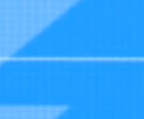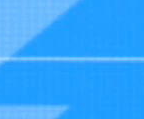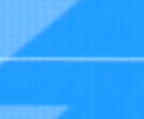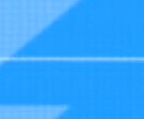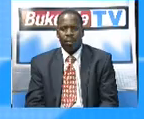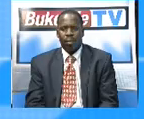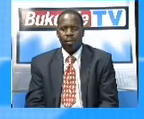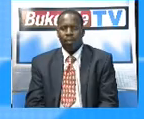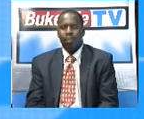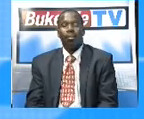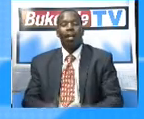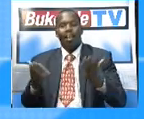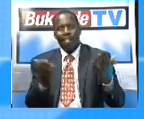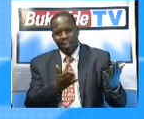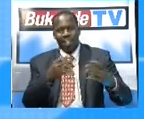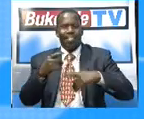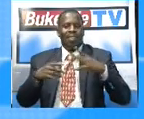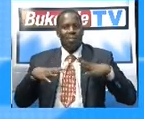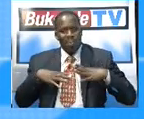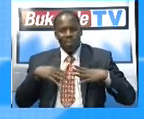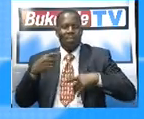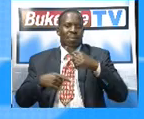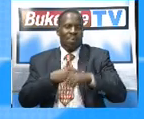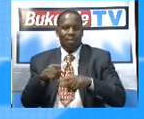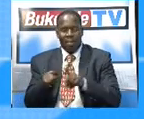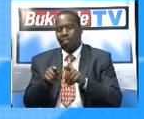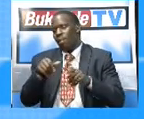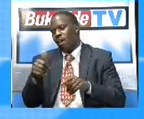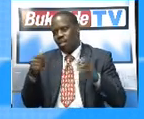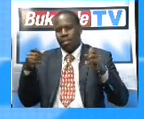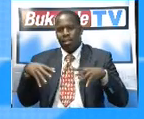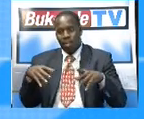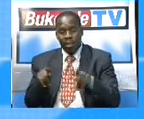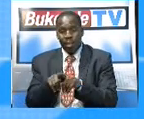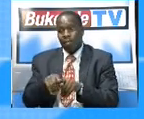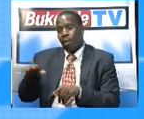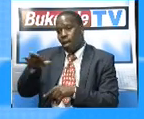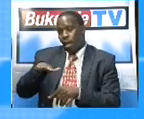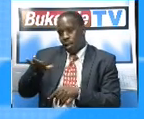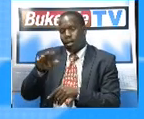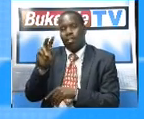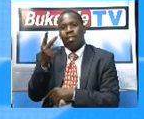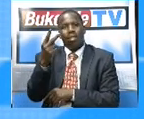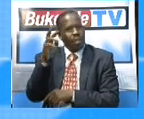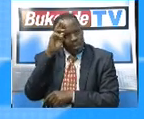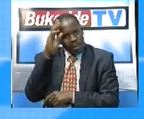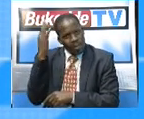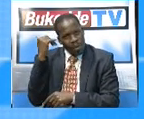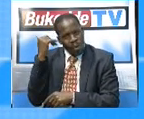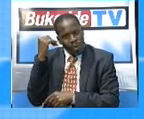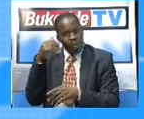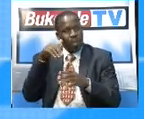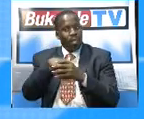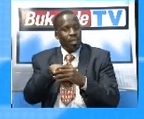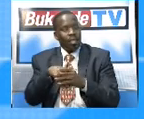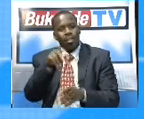Kulika yomu kumula moko katwe yongere yo na Agataliiko Nfuufu amalala. Mchitundu cha fecho echo kubiri kumuga hugwa chira